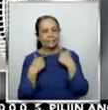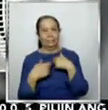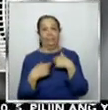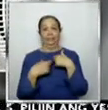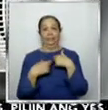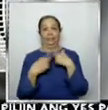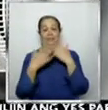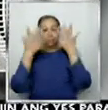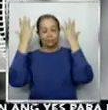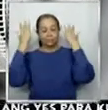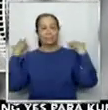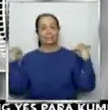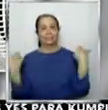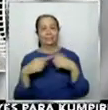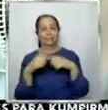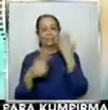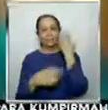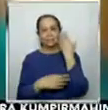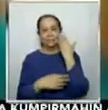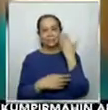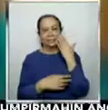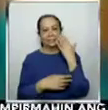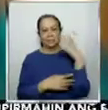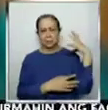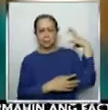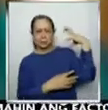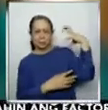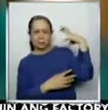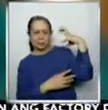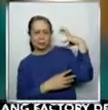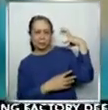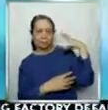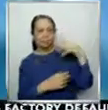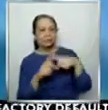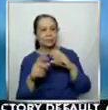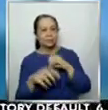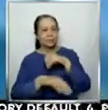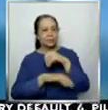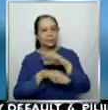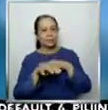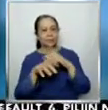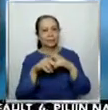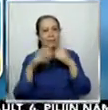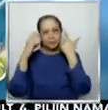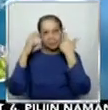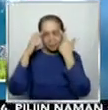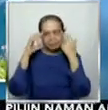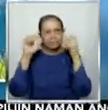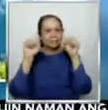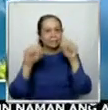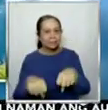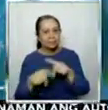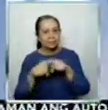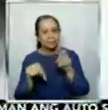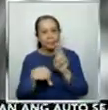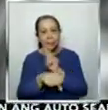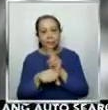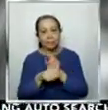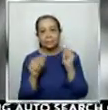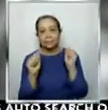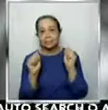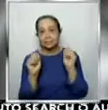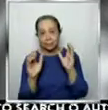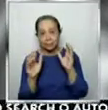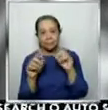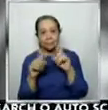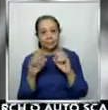back and forth sa kunwaring nakatodong electric fan. Itodo na ang online chill dahil pwede naman daw gumamit ng aircon. At